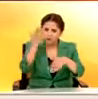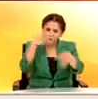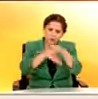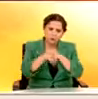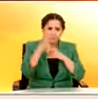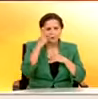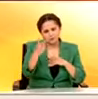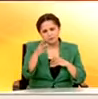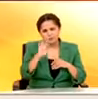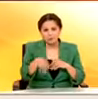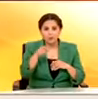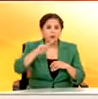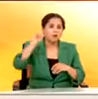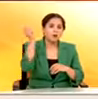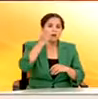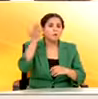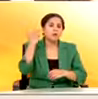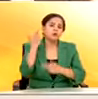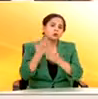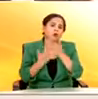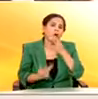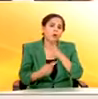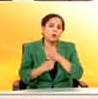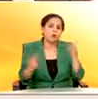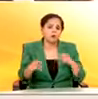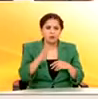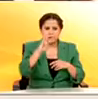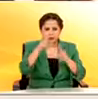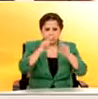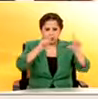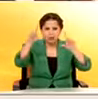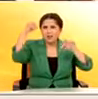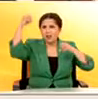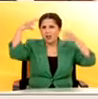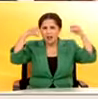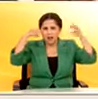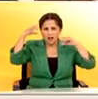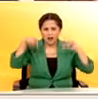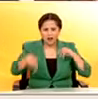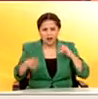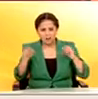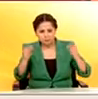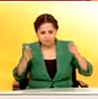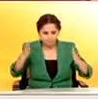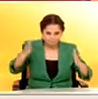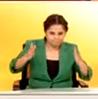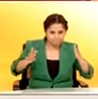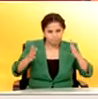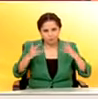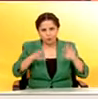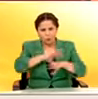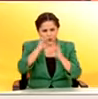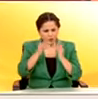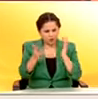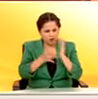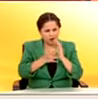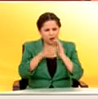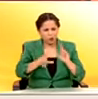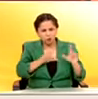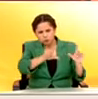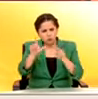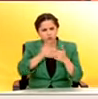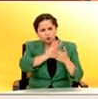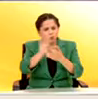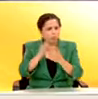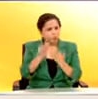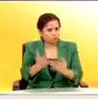में महाभारत की गाथा को 3D लाइट एंड साउंड शो और डिजिटल टेक्निक से दिखाया जा रहा